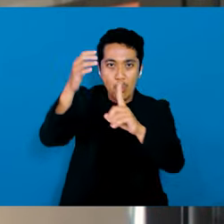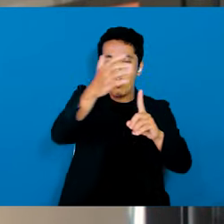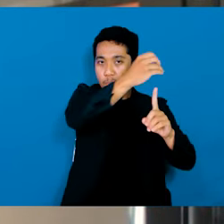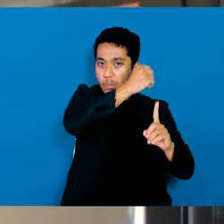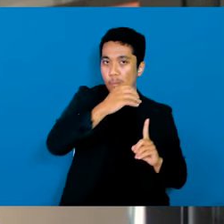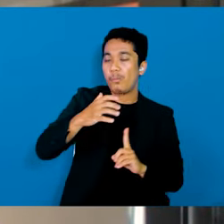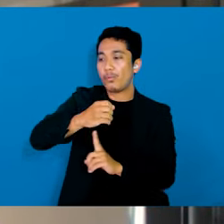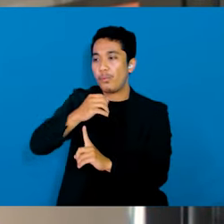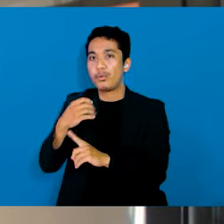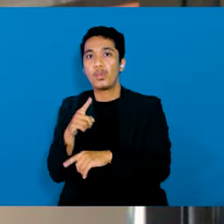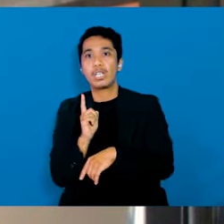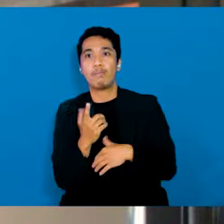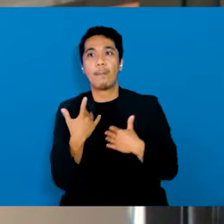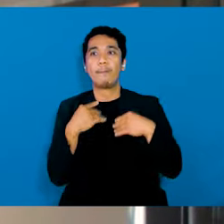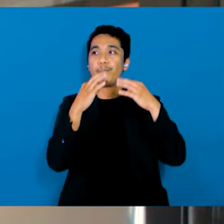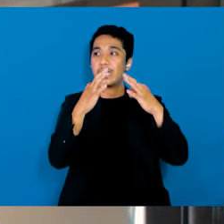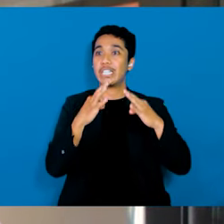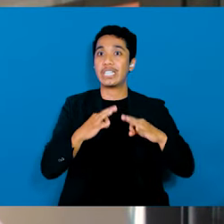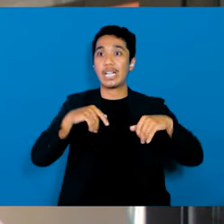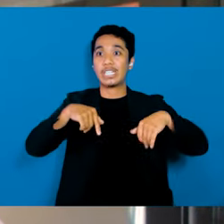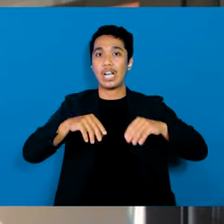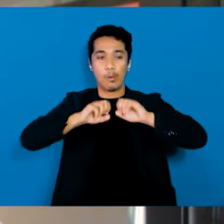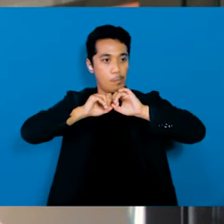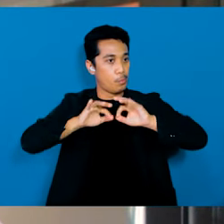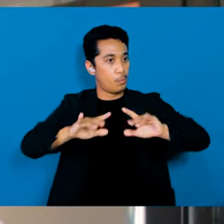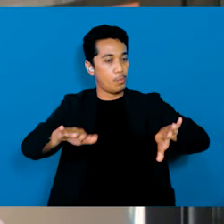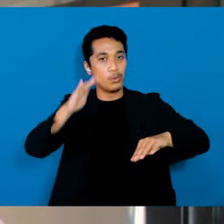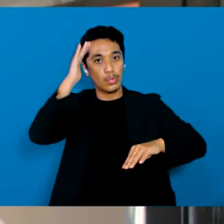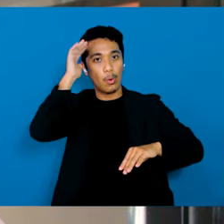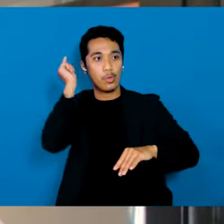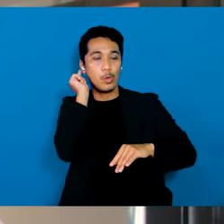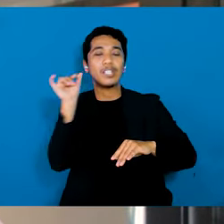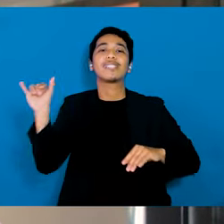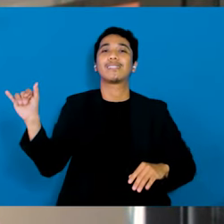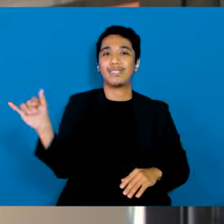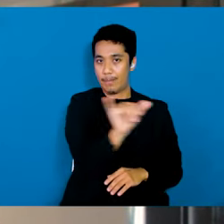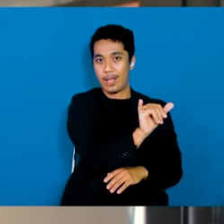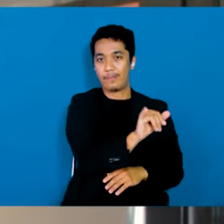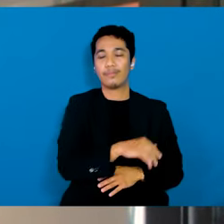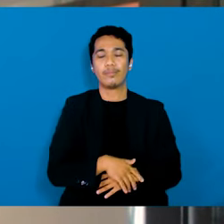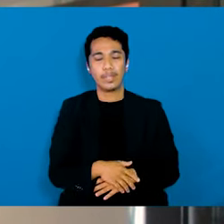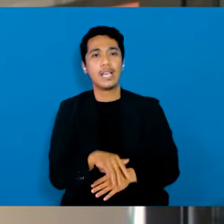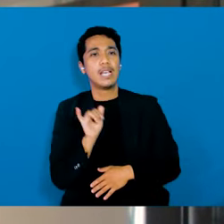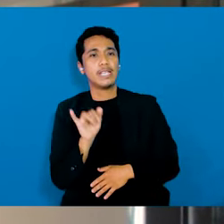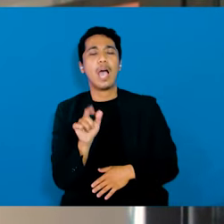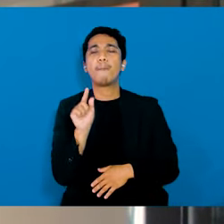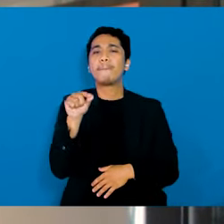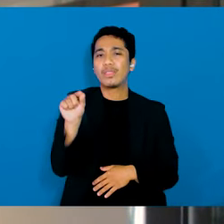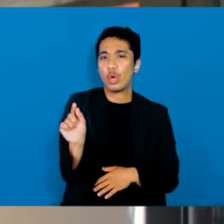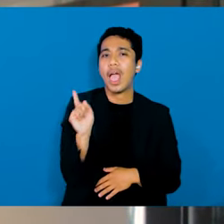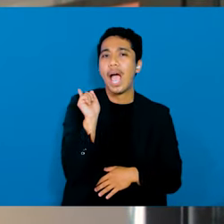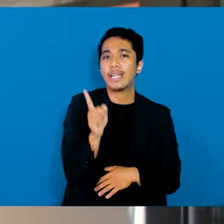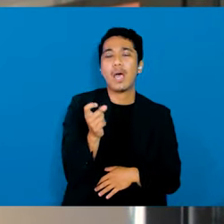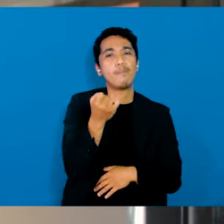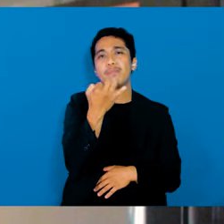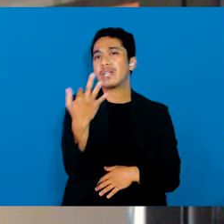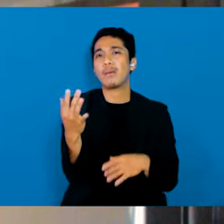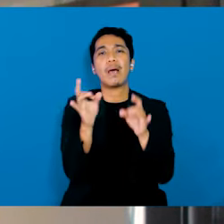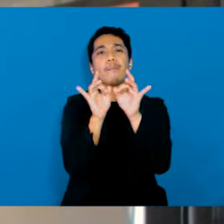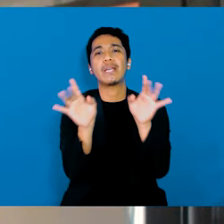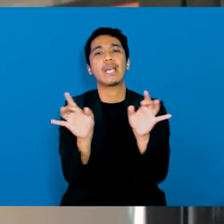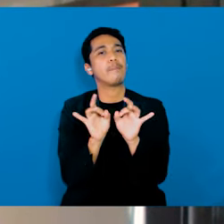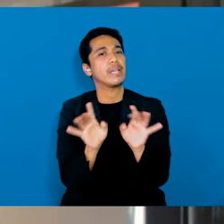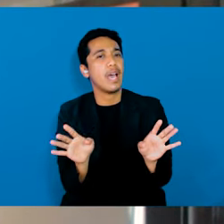Karena pendidikan sekarang ini juga sudah digalakkan antara laki-laki dan perempuan mestinya sama. Memang saat ini masih ada beberapa